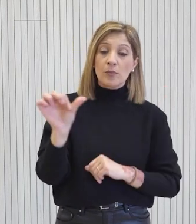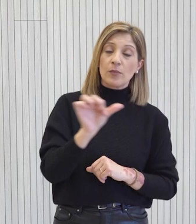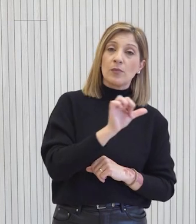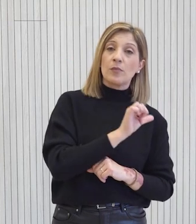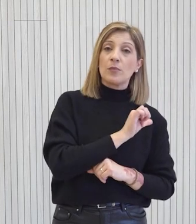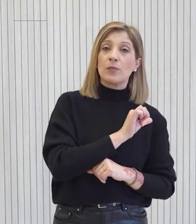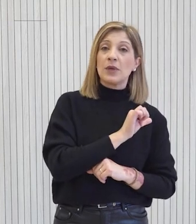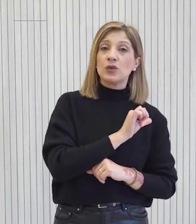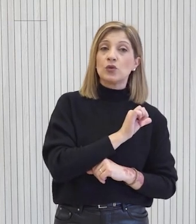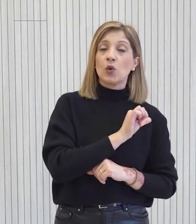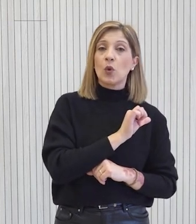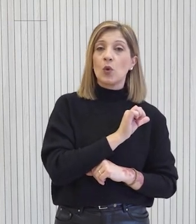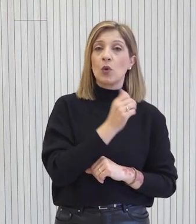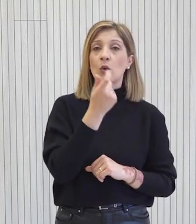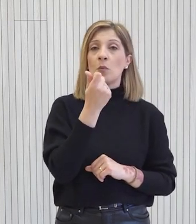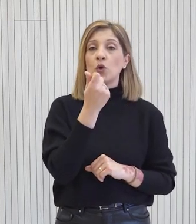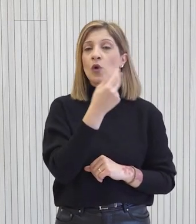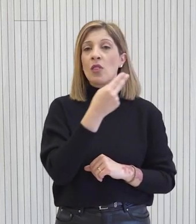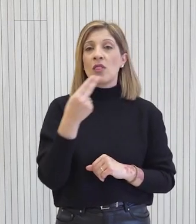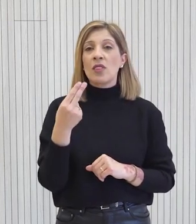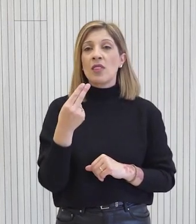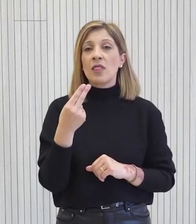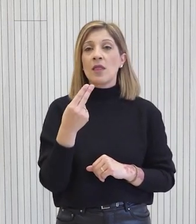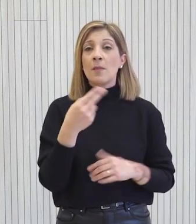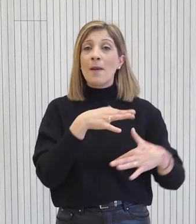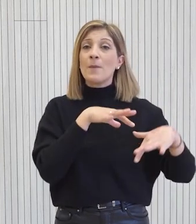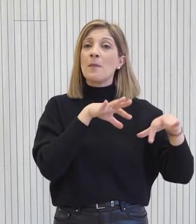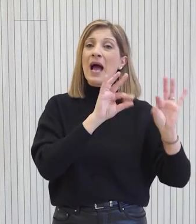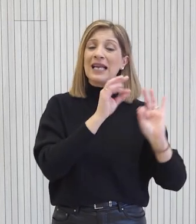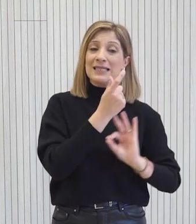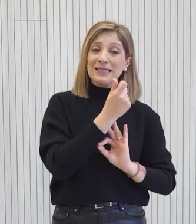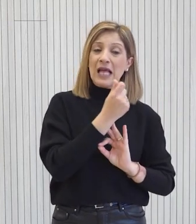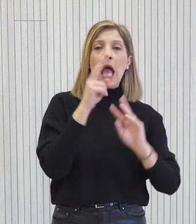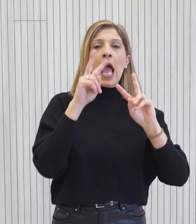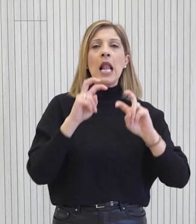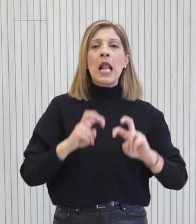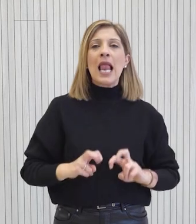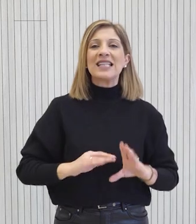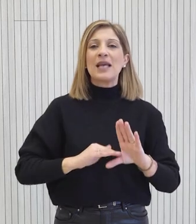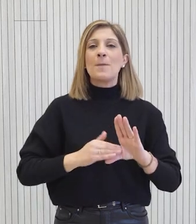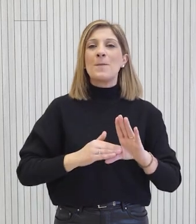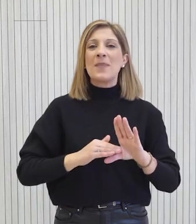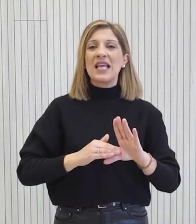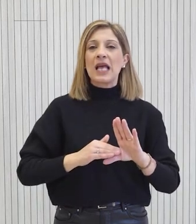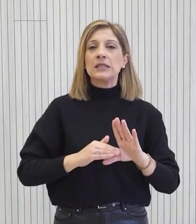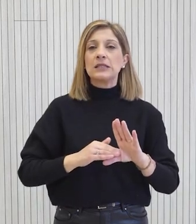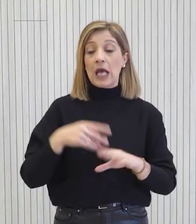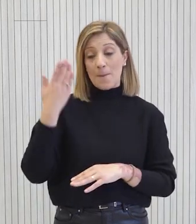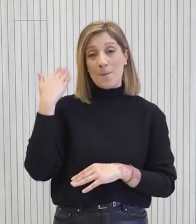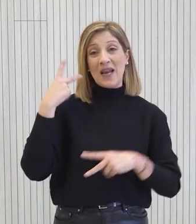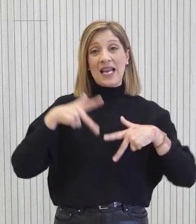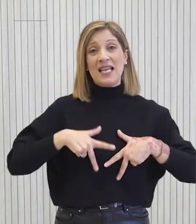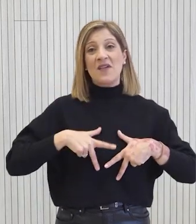πίσω στο δημόσιο σύμφωνα με τις αρχικές εκτιμήσεις της ελεκτικής υπηρεσίας από τη θέση που είχε